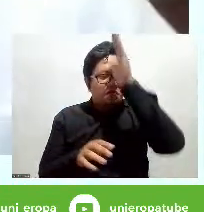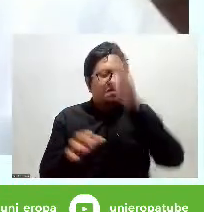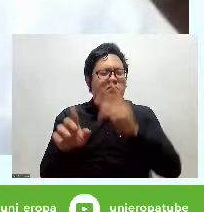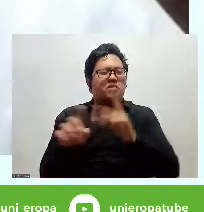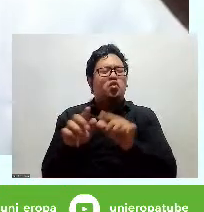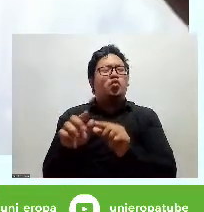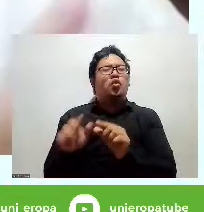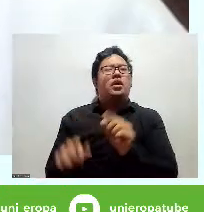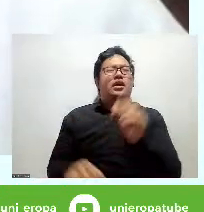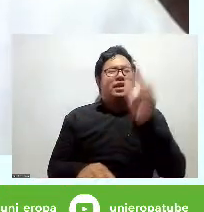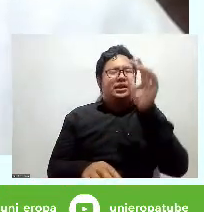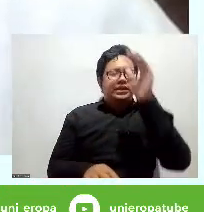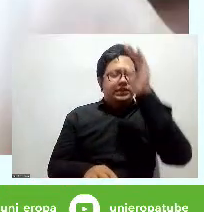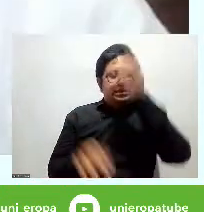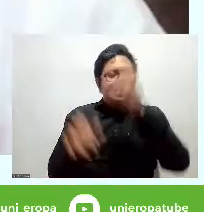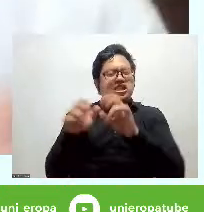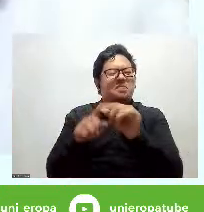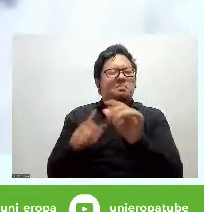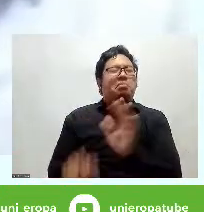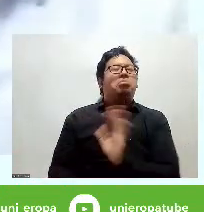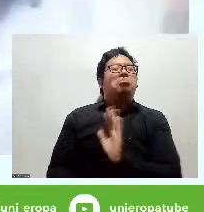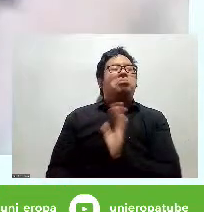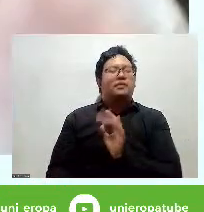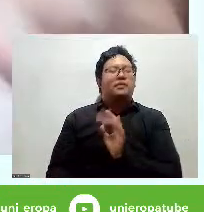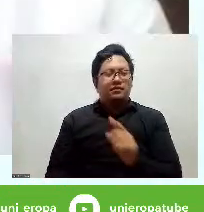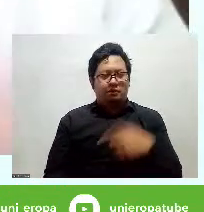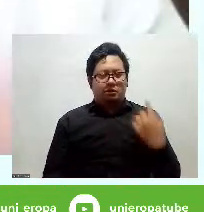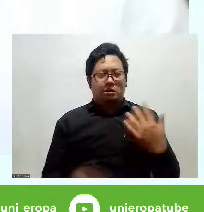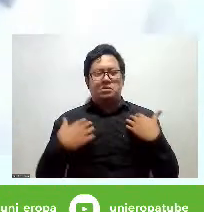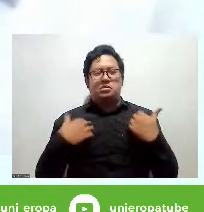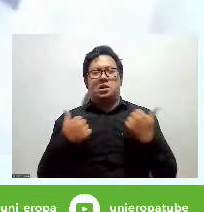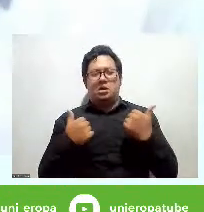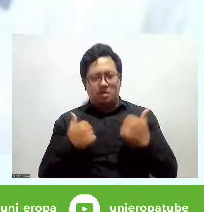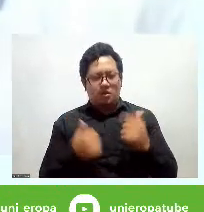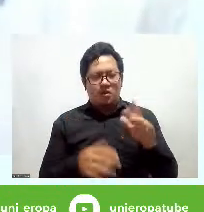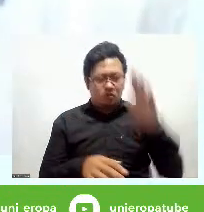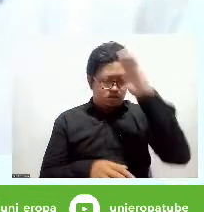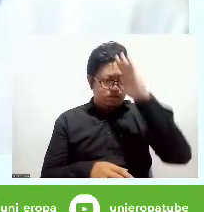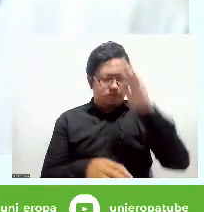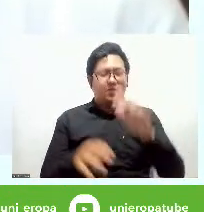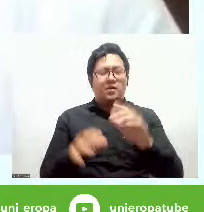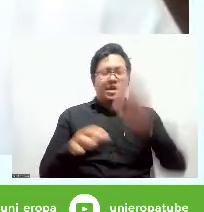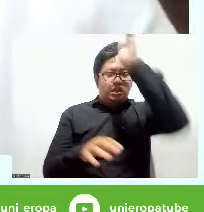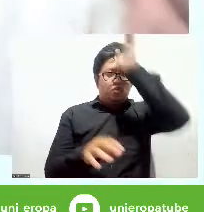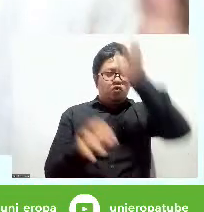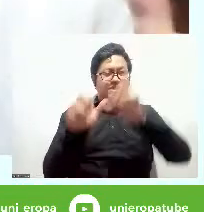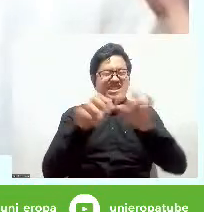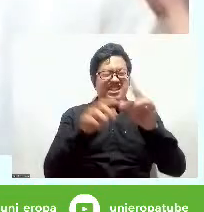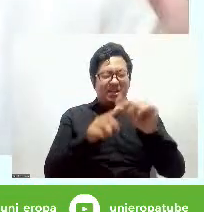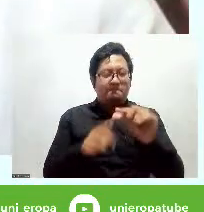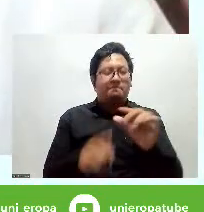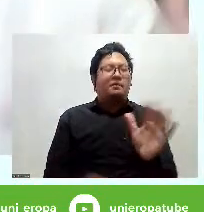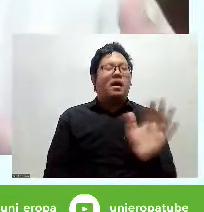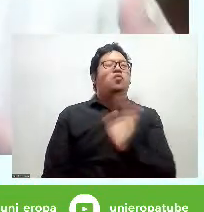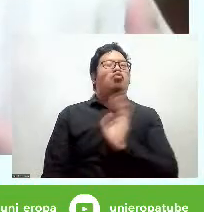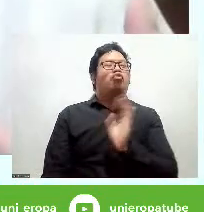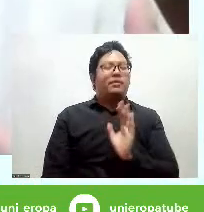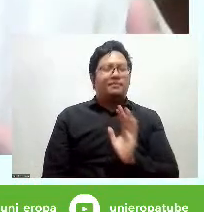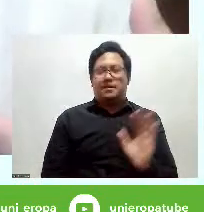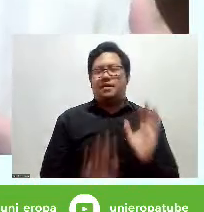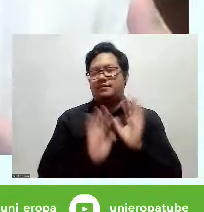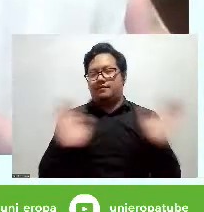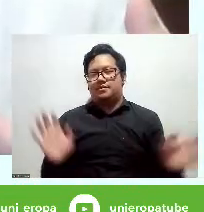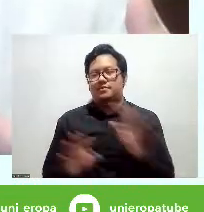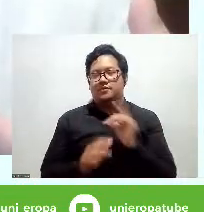kita bisa hidup saya juga tanpa makan silviu misalnya gitu ya baik-baik kau yang kita bisa bisa kerjakan kemudian juga kita